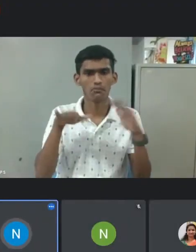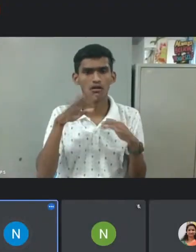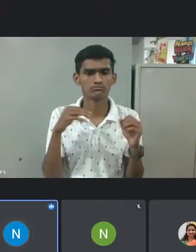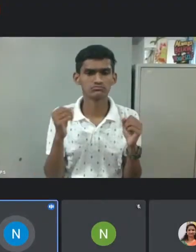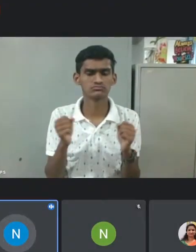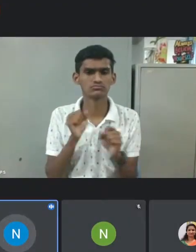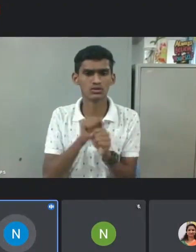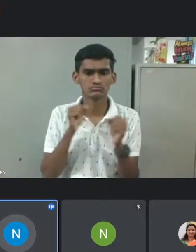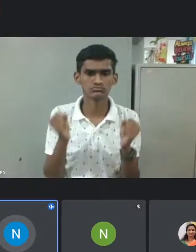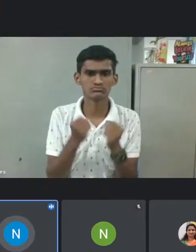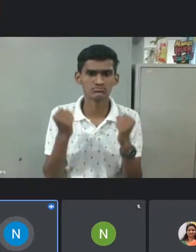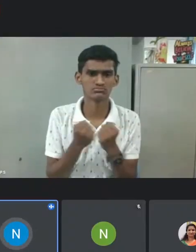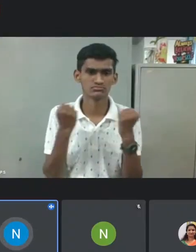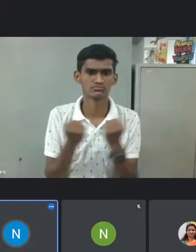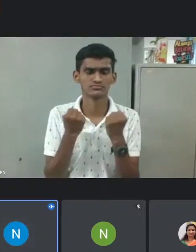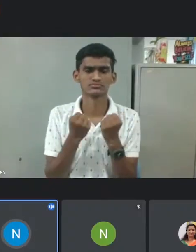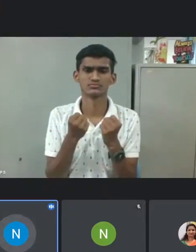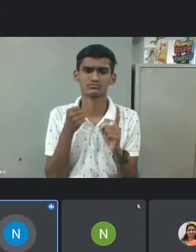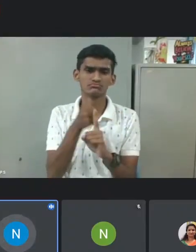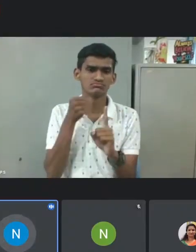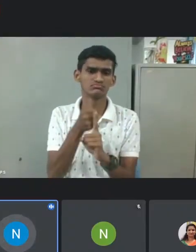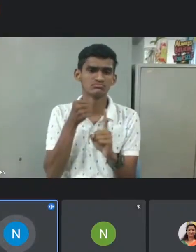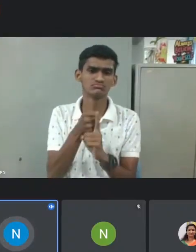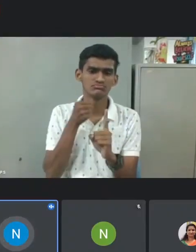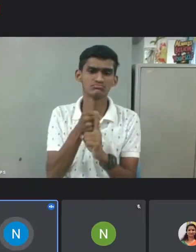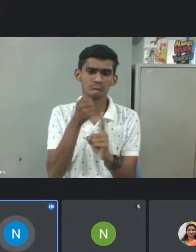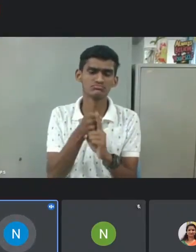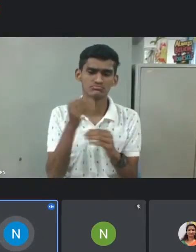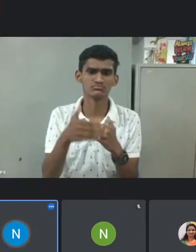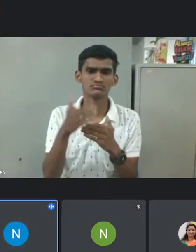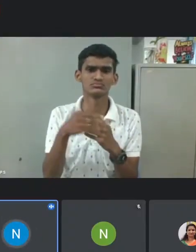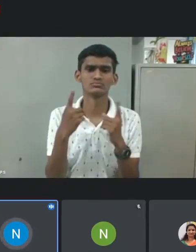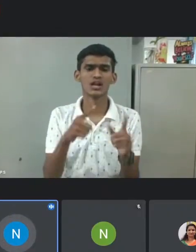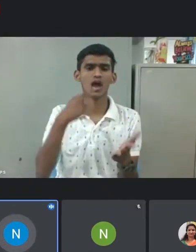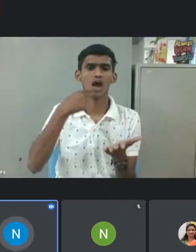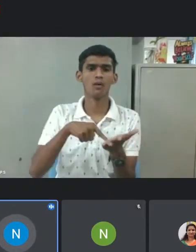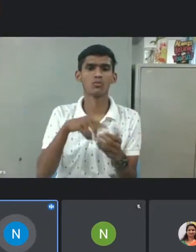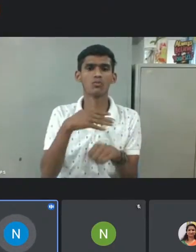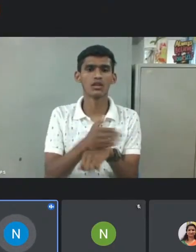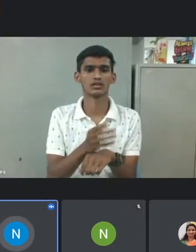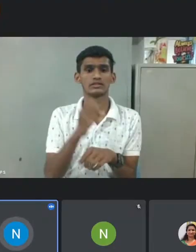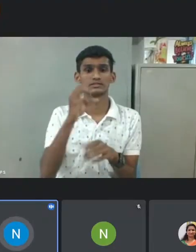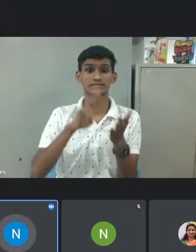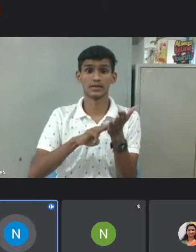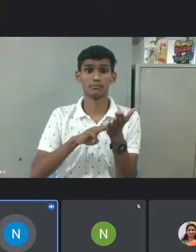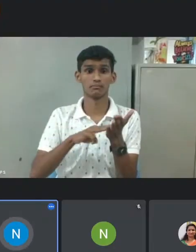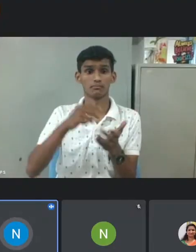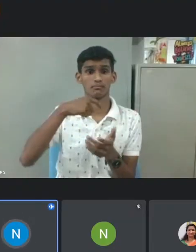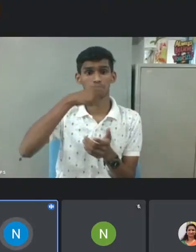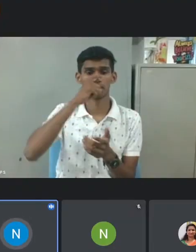ശ്രമിക്കണ്. അതിനെ നിരന്തരം ആവശ്യപ്പെട്ടിട്ടും ഇതുവരെ അതിനൊരു ഇത് കിട്ടണില്ല. മുഖ്യമന്ത്രിക്ക് നിവേദനം കൊടുത്ത അപ്പൊ